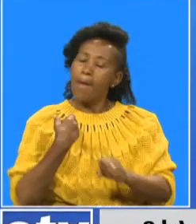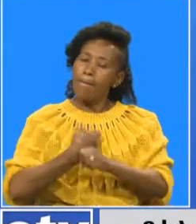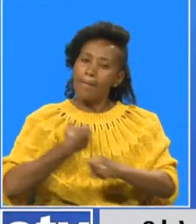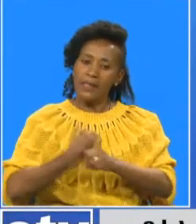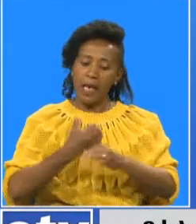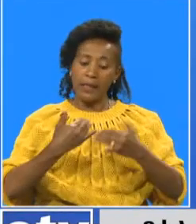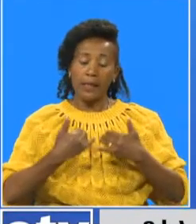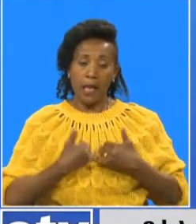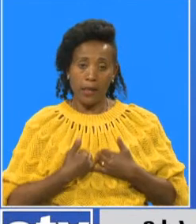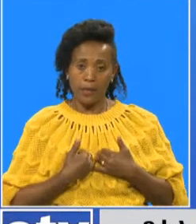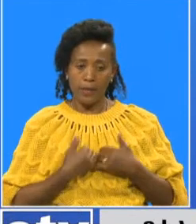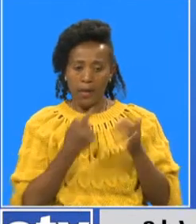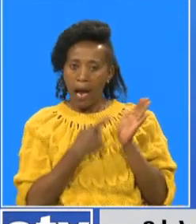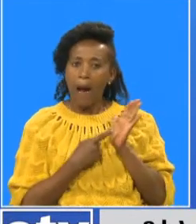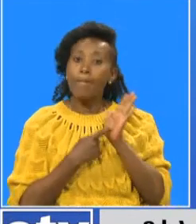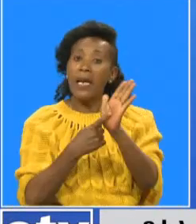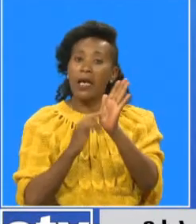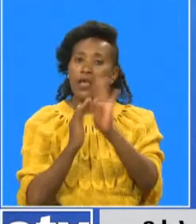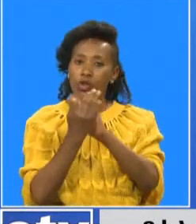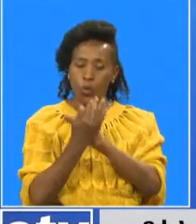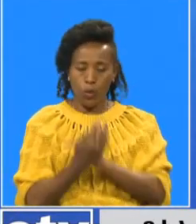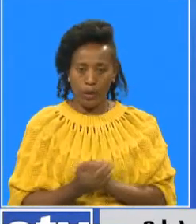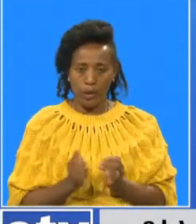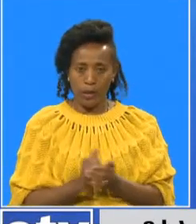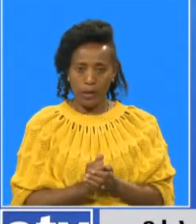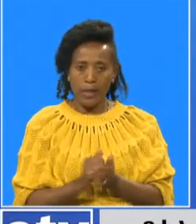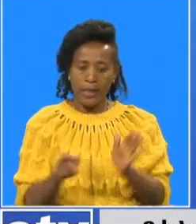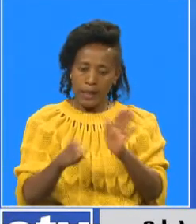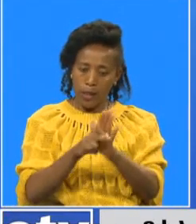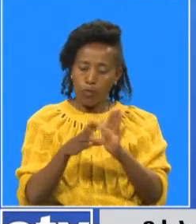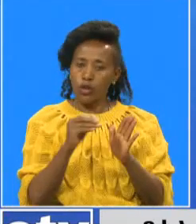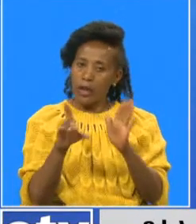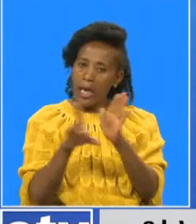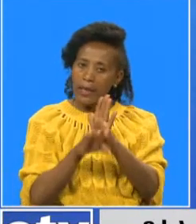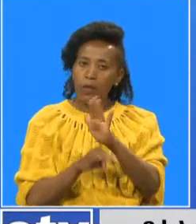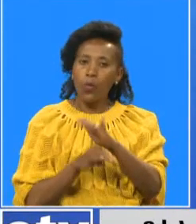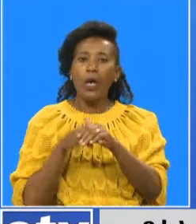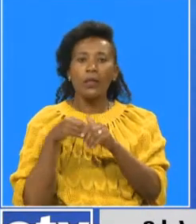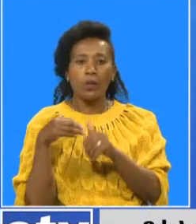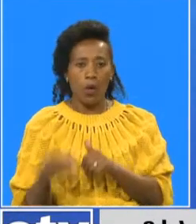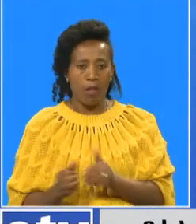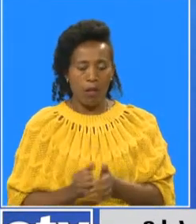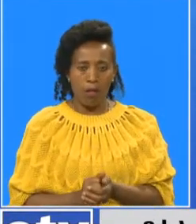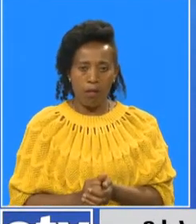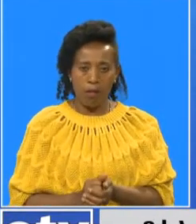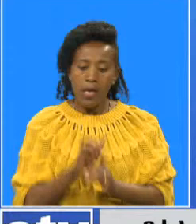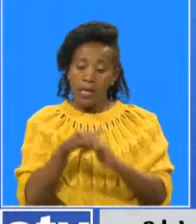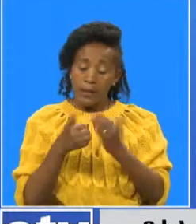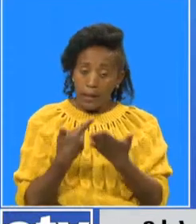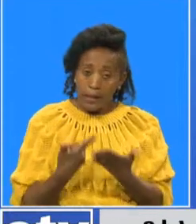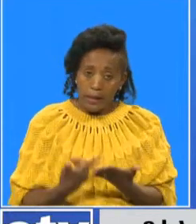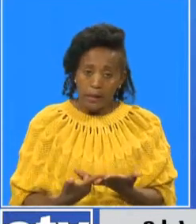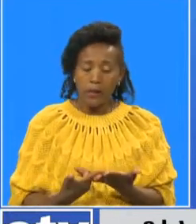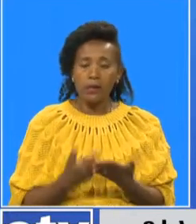መስራት እንዳለበት አመላካች የሆኑ ደንቦችና ህጎች ወጥተዋል።